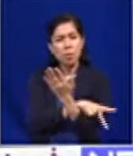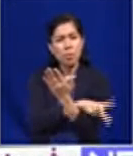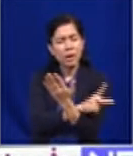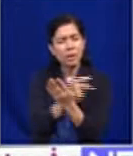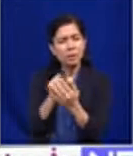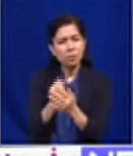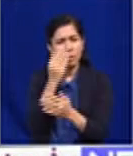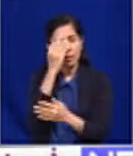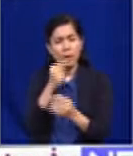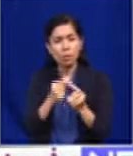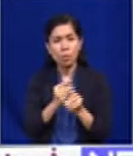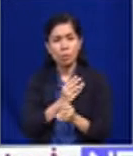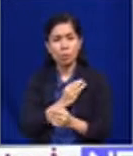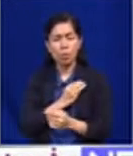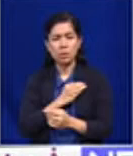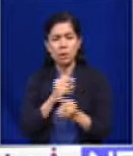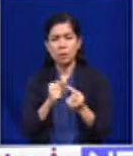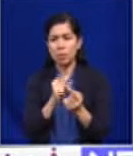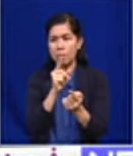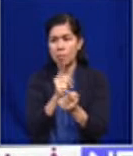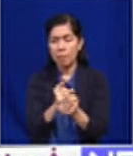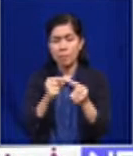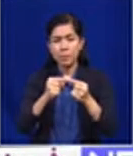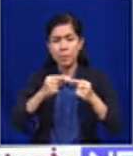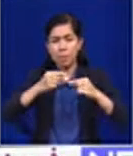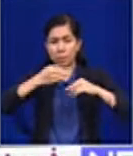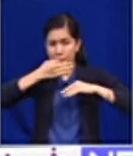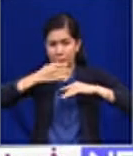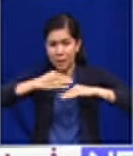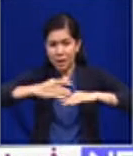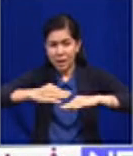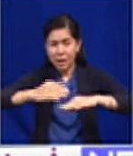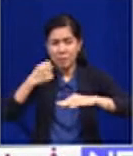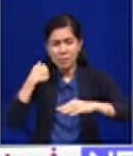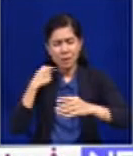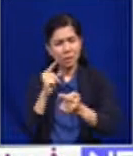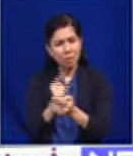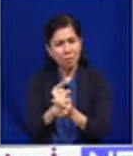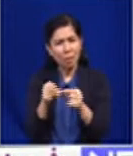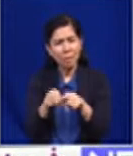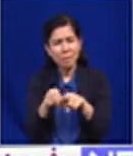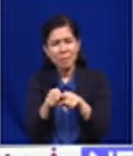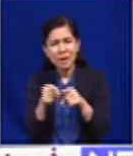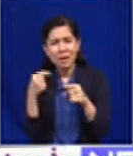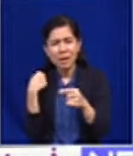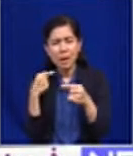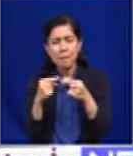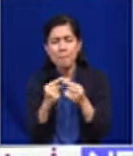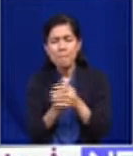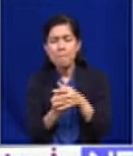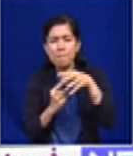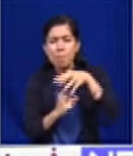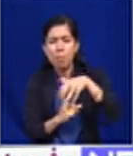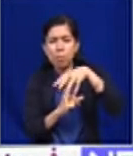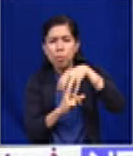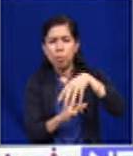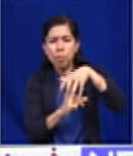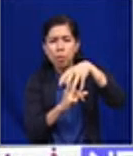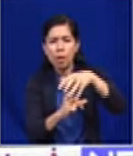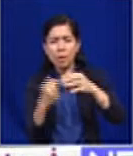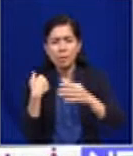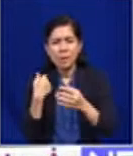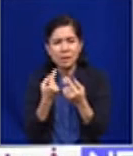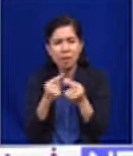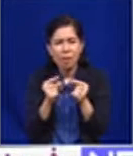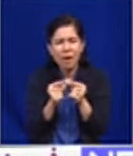ะหลังจากที่พบว่าบริเวณชายหาดกมลานั้นมีสัตว์ทะเลลักษณะเป็นเนื้อเยื่อคล้ายกับแมงกระพุนแต่ว่ามีขนาดเล็กกว่